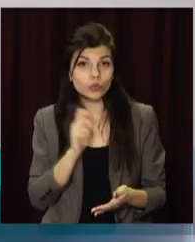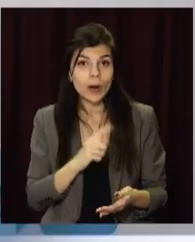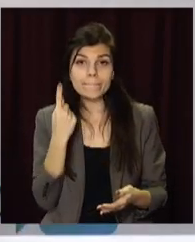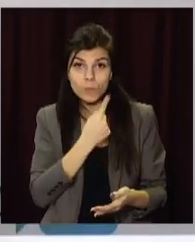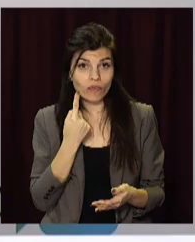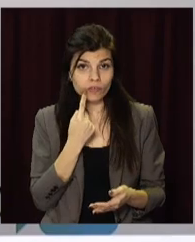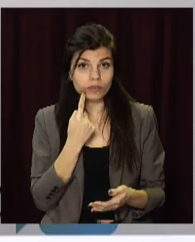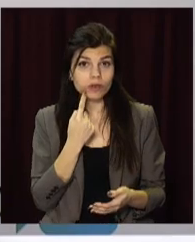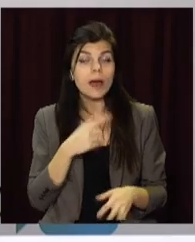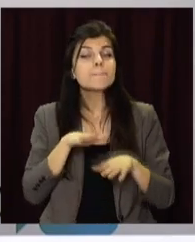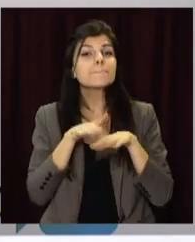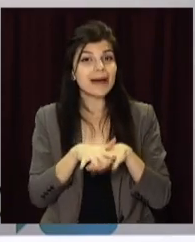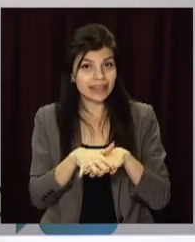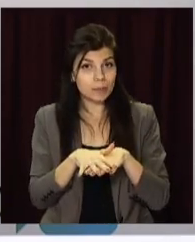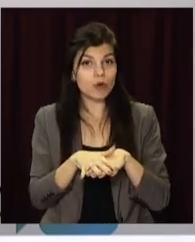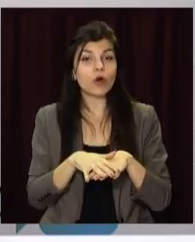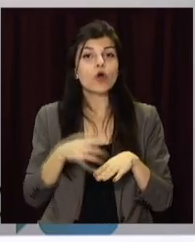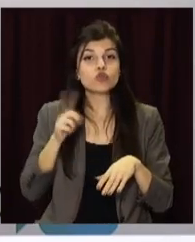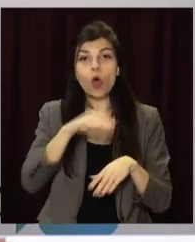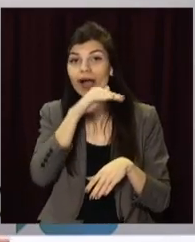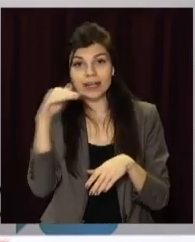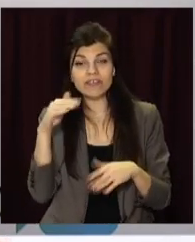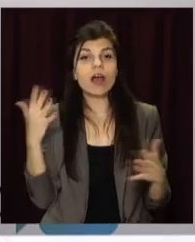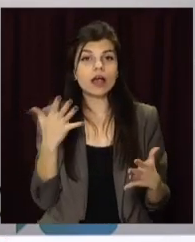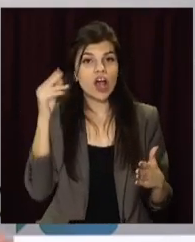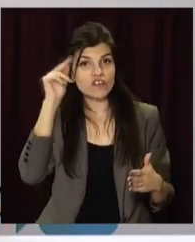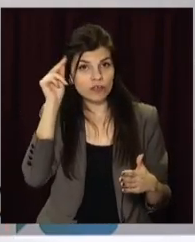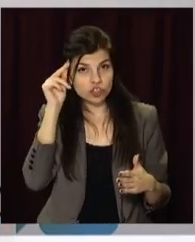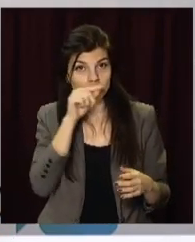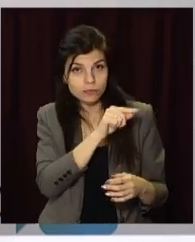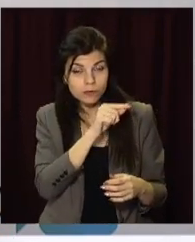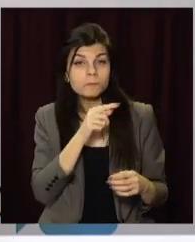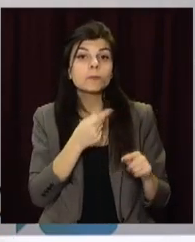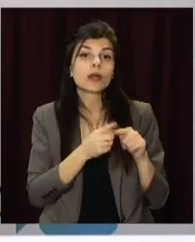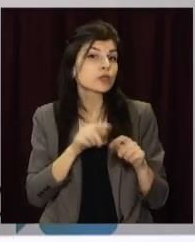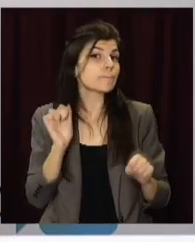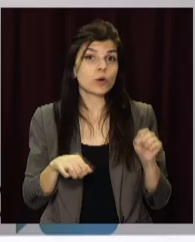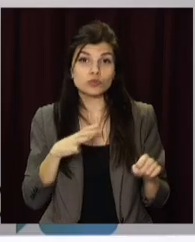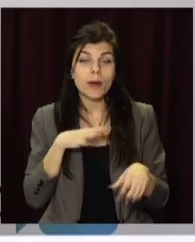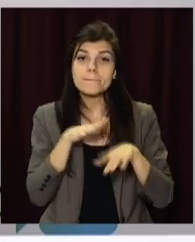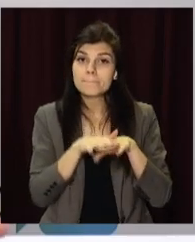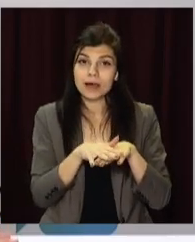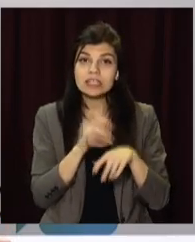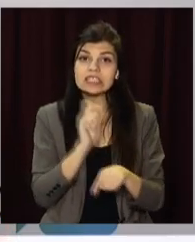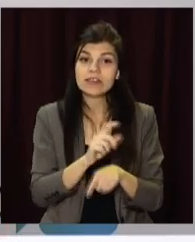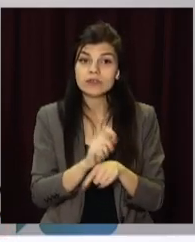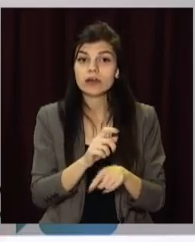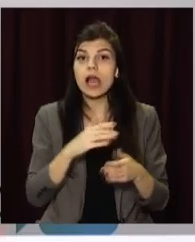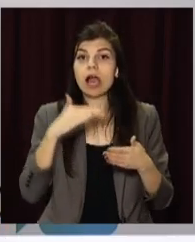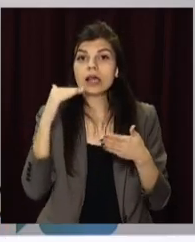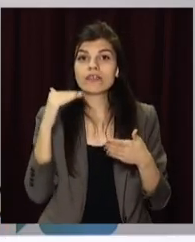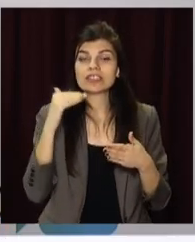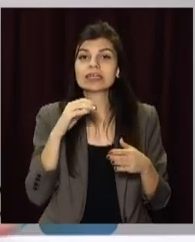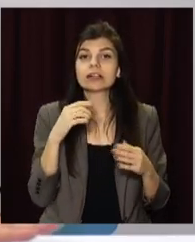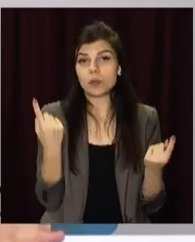мови, математики того рівня, на якому вона вивчалася. Тобто це може бути математика завдання рівня